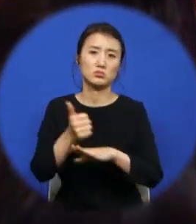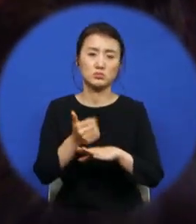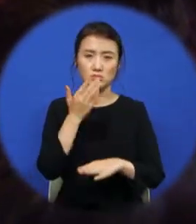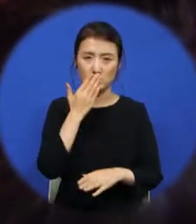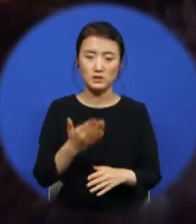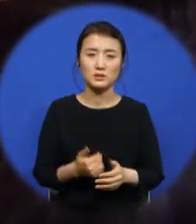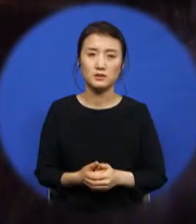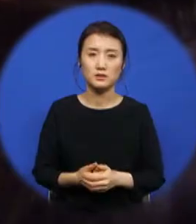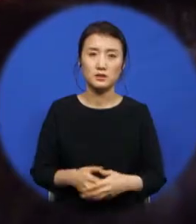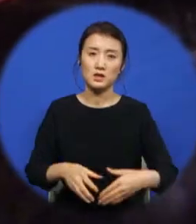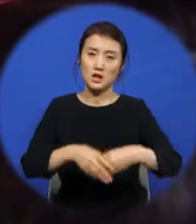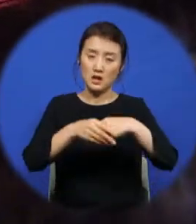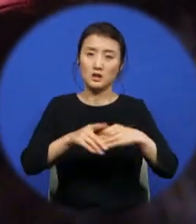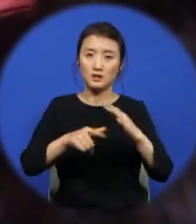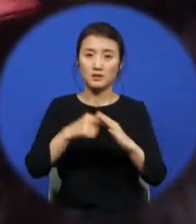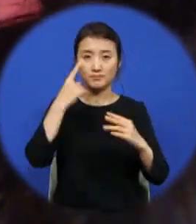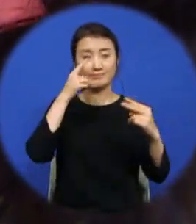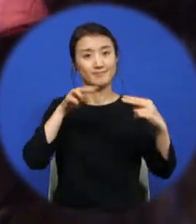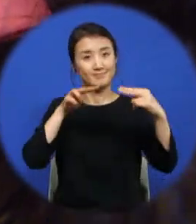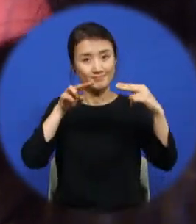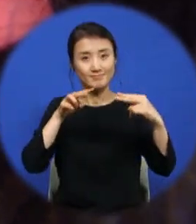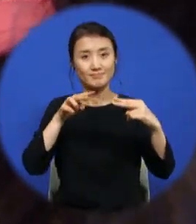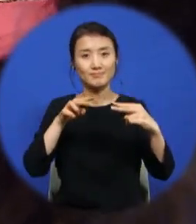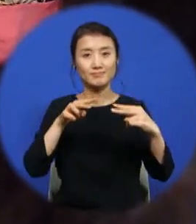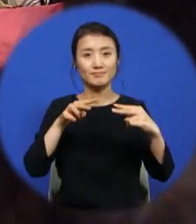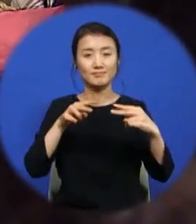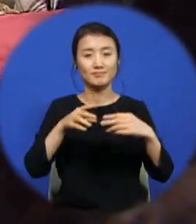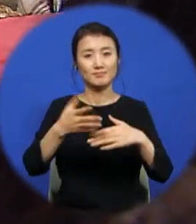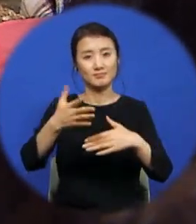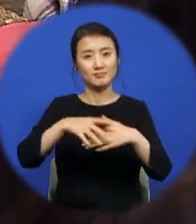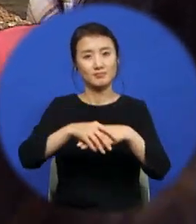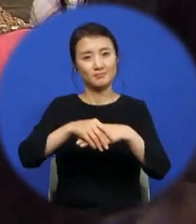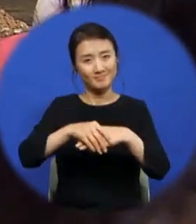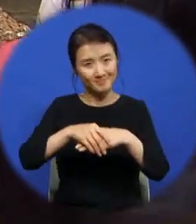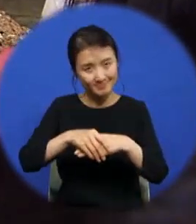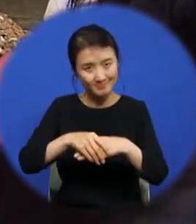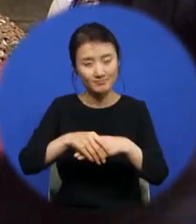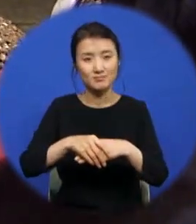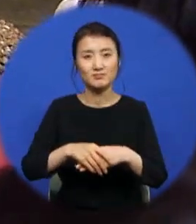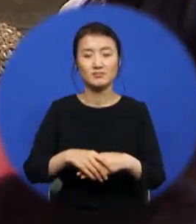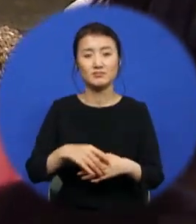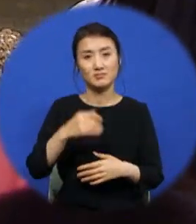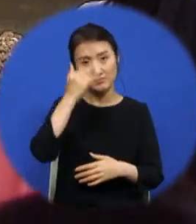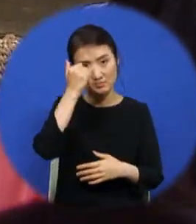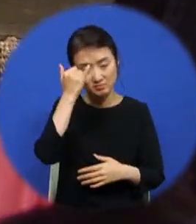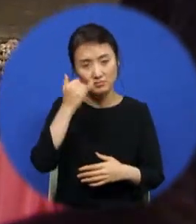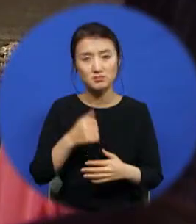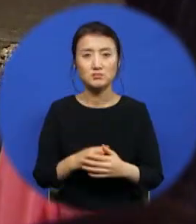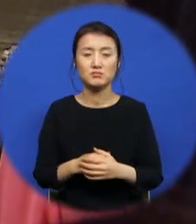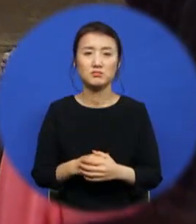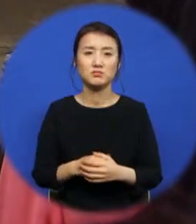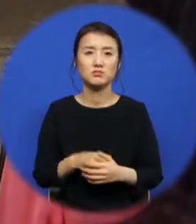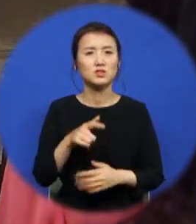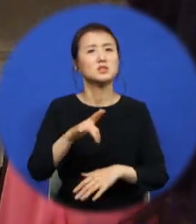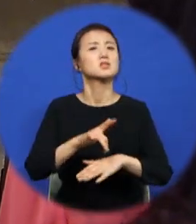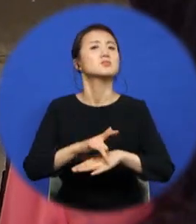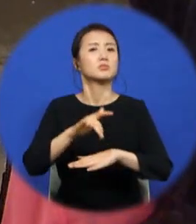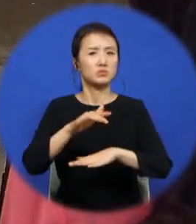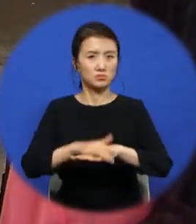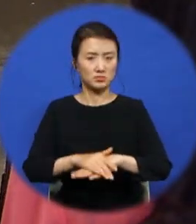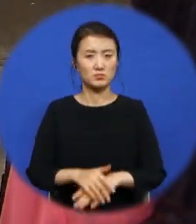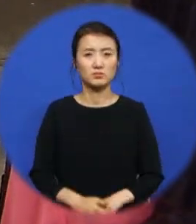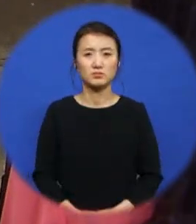악수할 때 눈을 보고 예 적당히 압력을 가지고 정중하게 하는 거기에 다 뭐죠 쓰지 습관이 줘